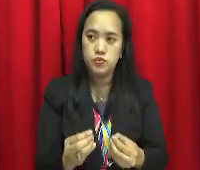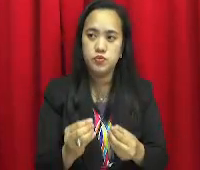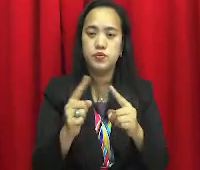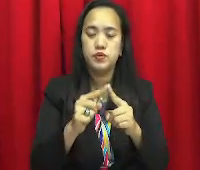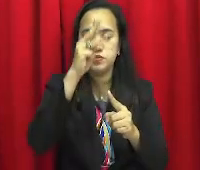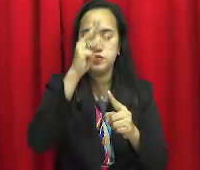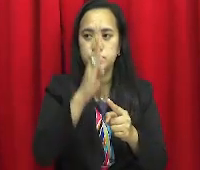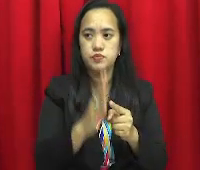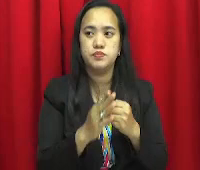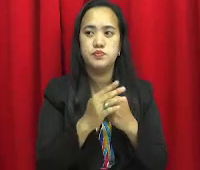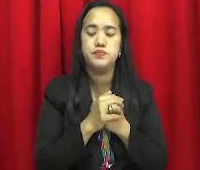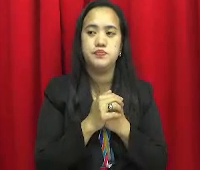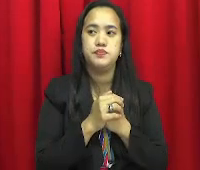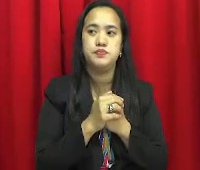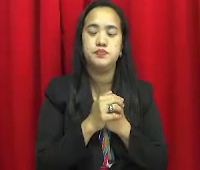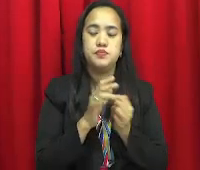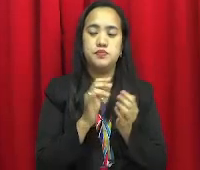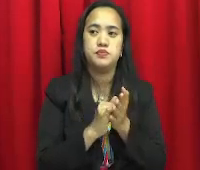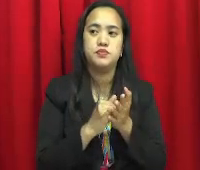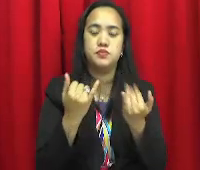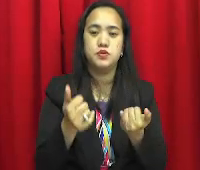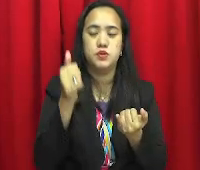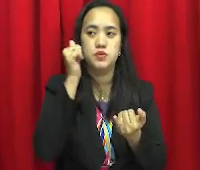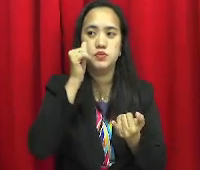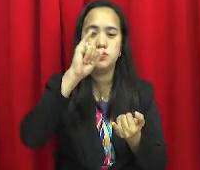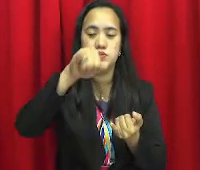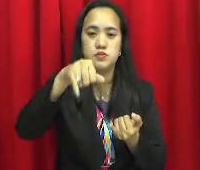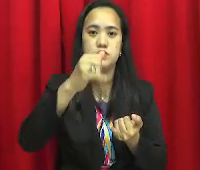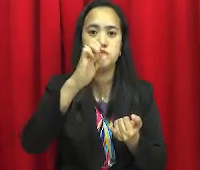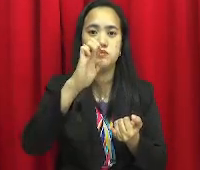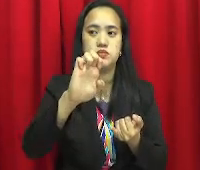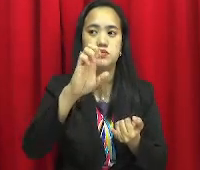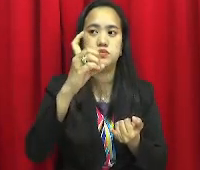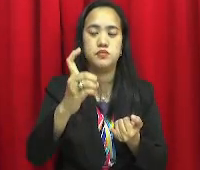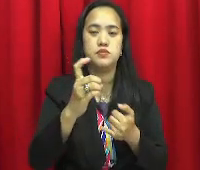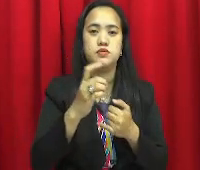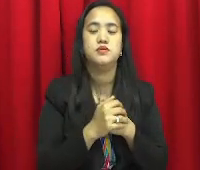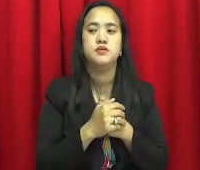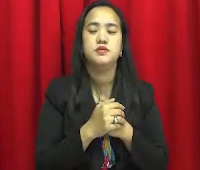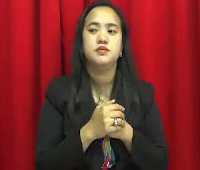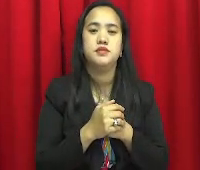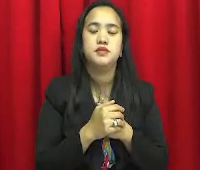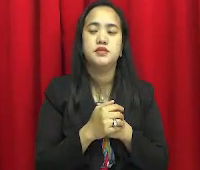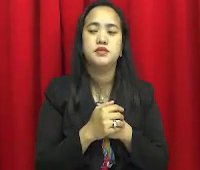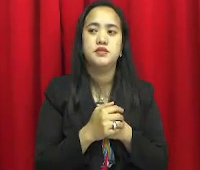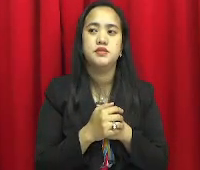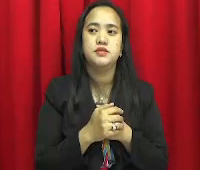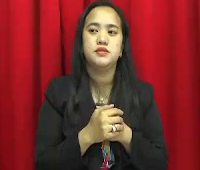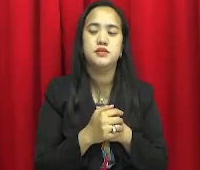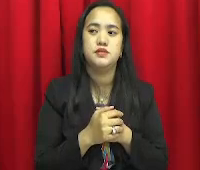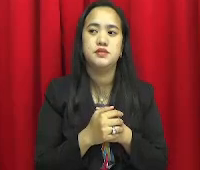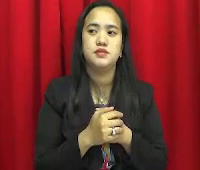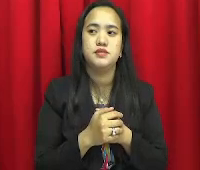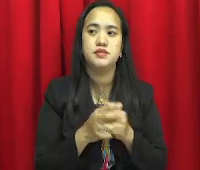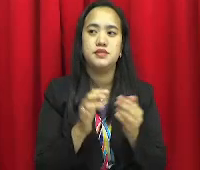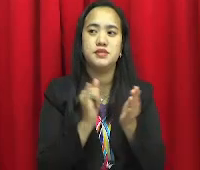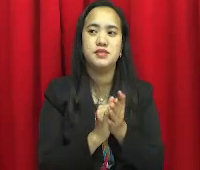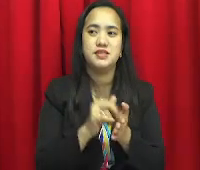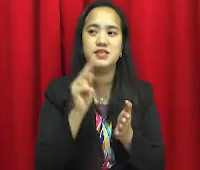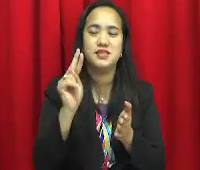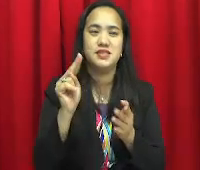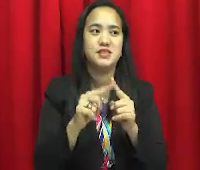ako ni Brother Jed kasi laging natatamaan sa mga preaching ni Pastor. Hindi niya na kinaya.